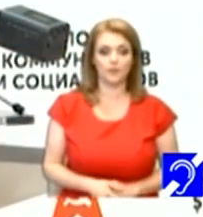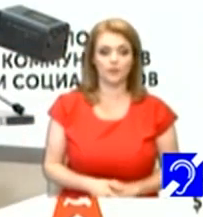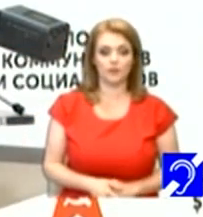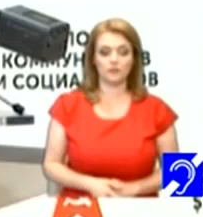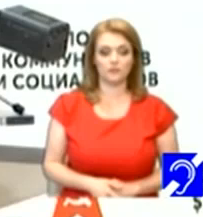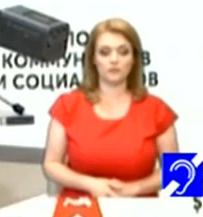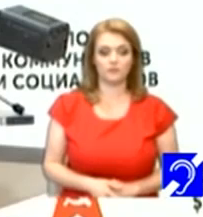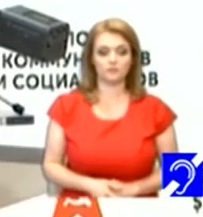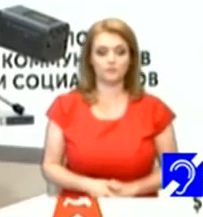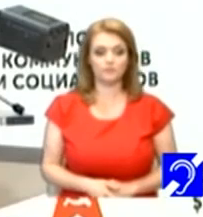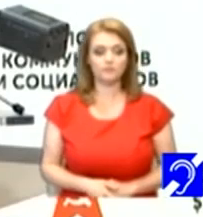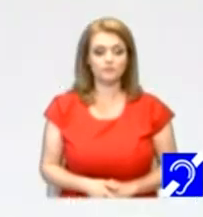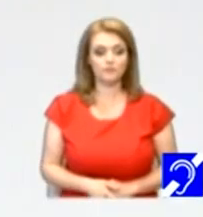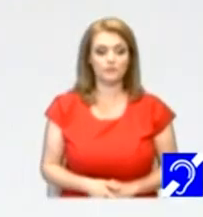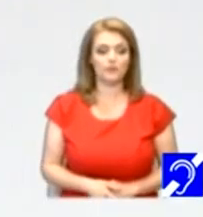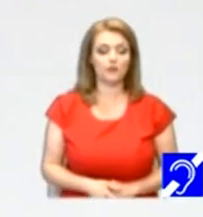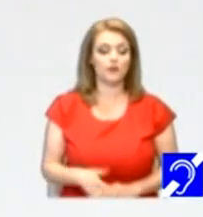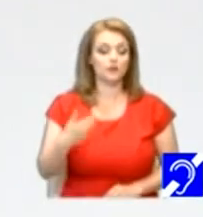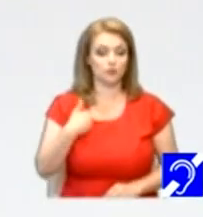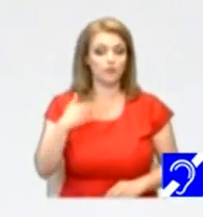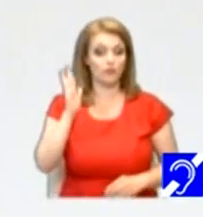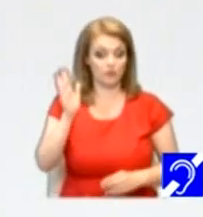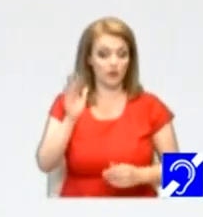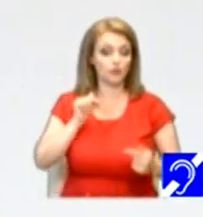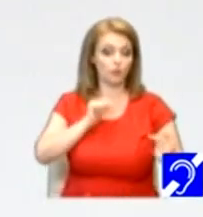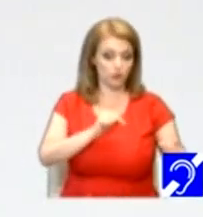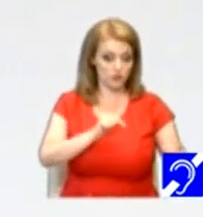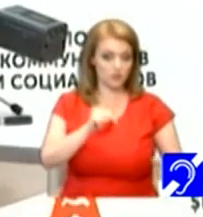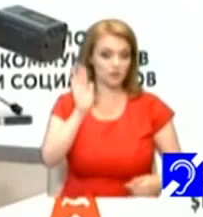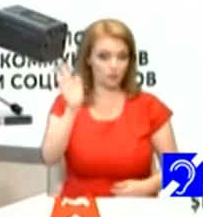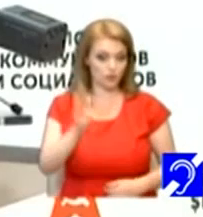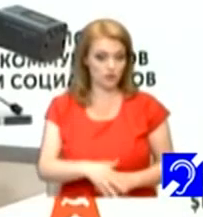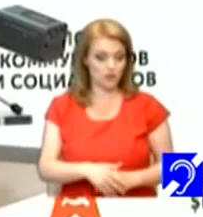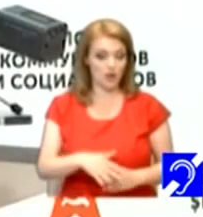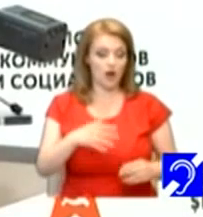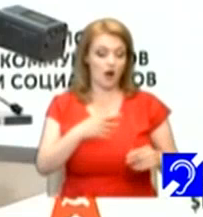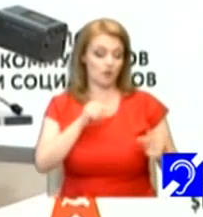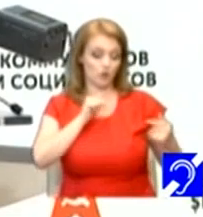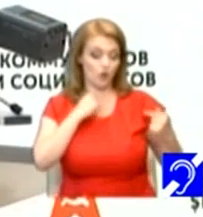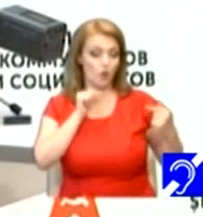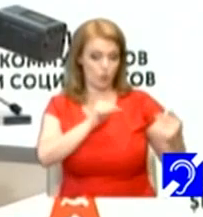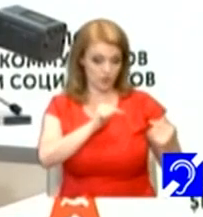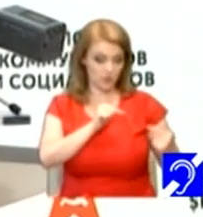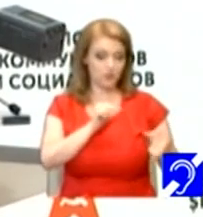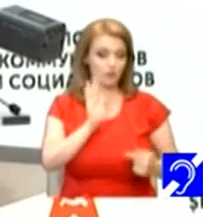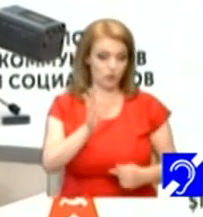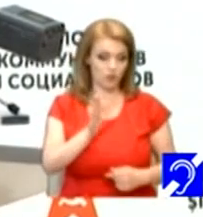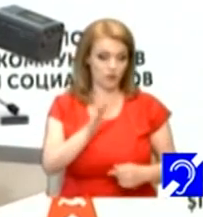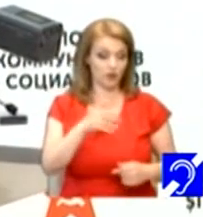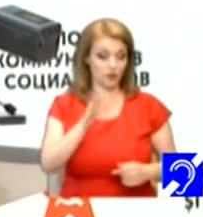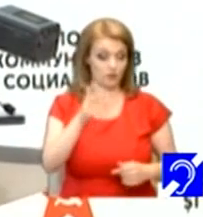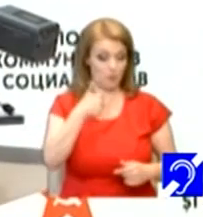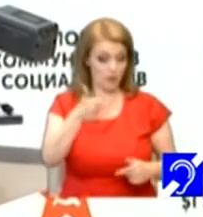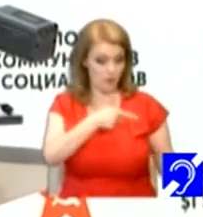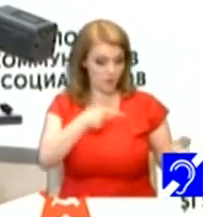un fel de stat captiv, dar din alt punct de vedere. Noi vom fi în opoziție. O opoziție bine